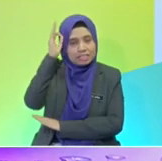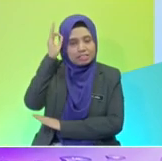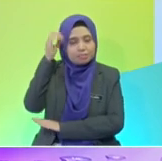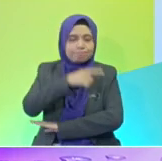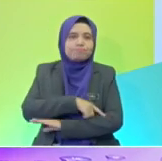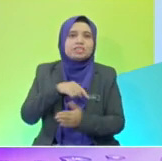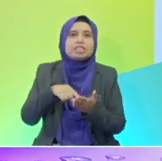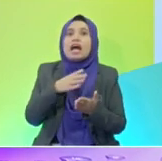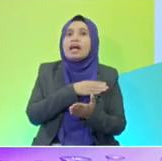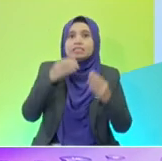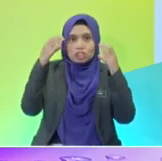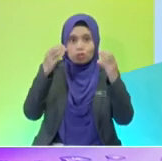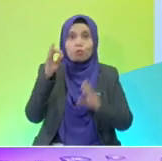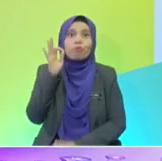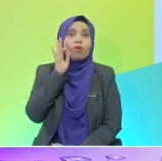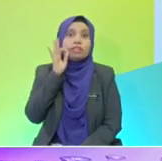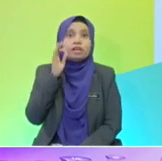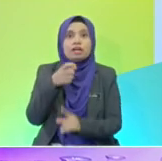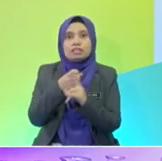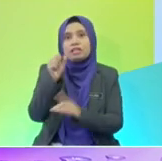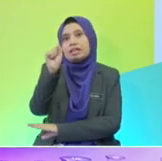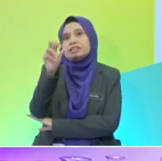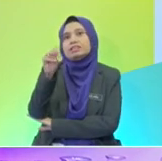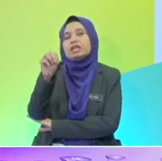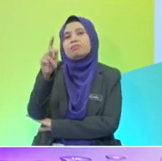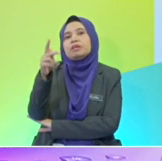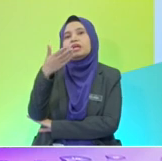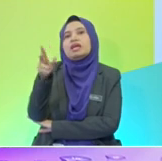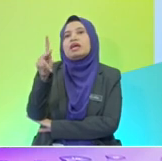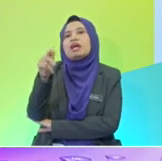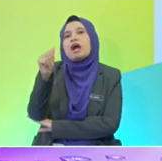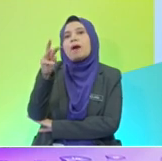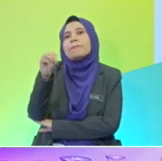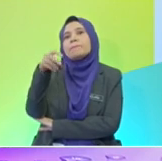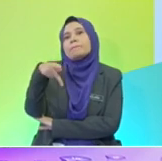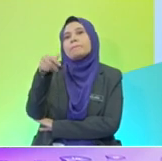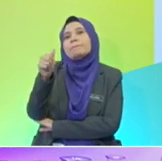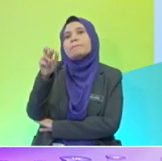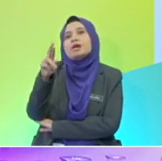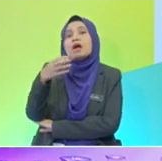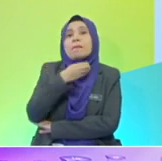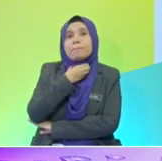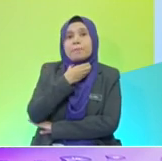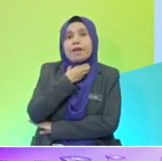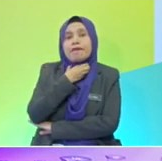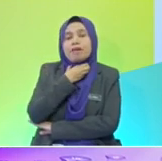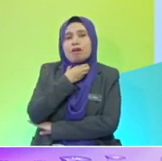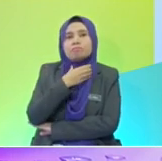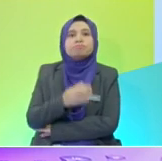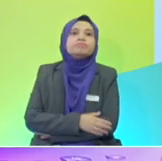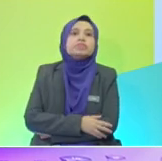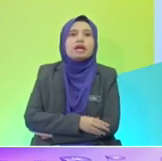Farida daripada SMK perak untuk sama-sama kita ulang kaji tentang Masterpiece peralatan